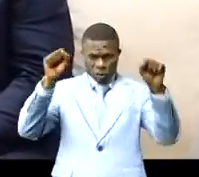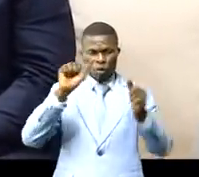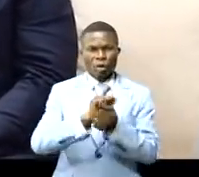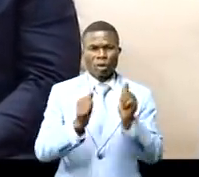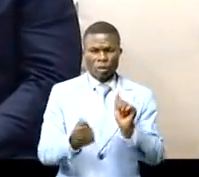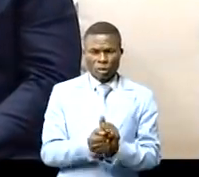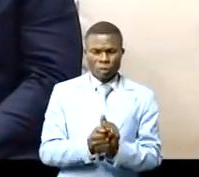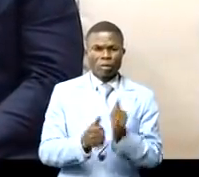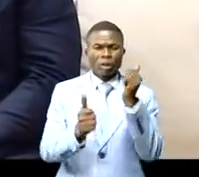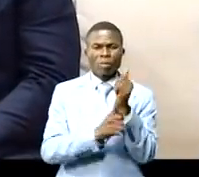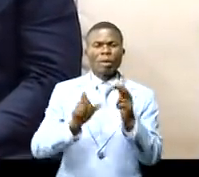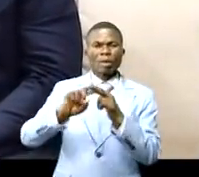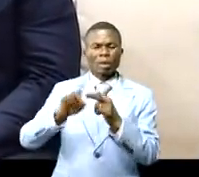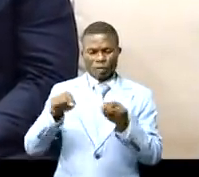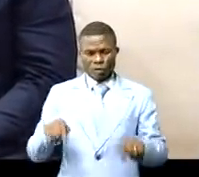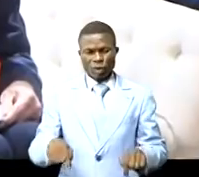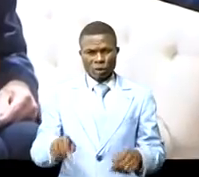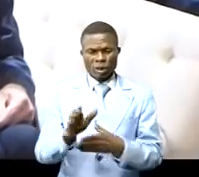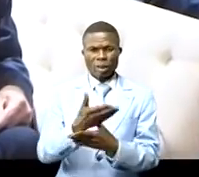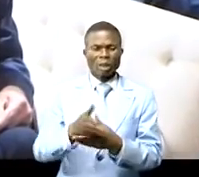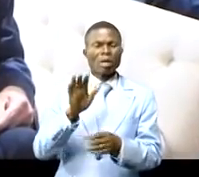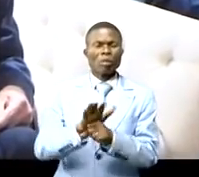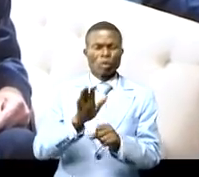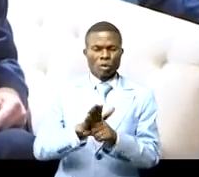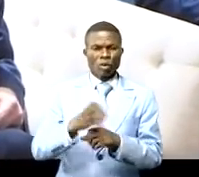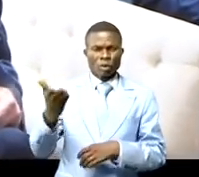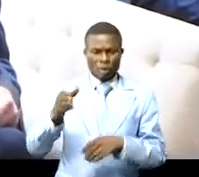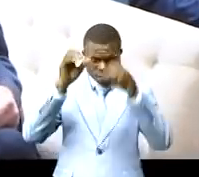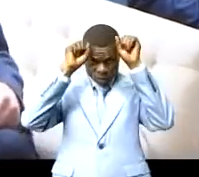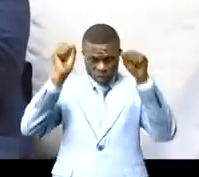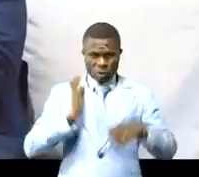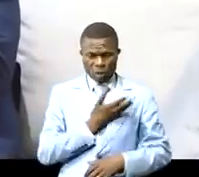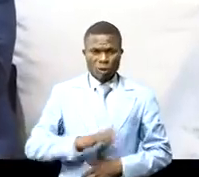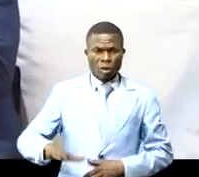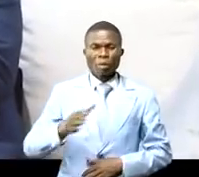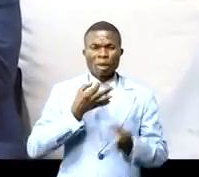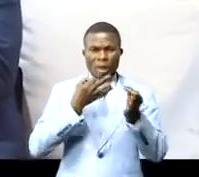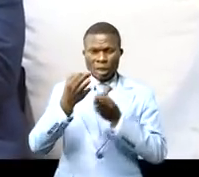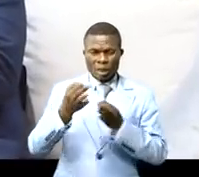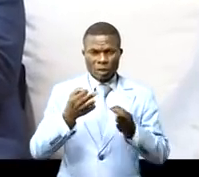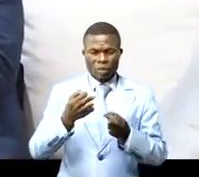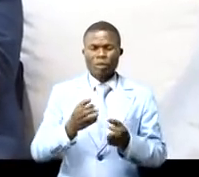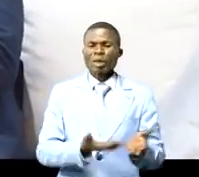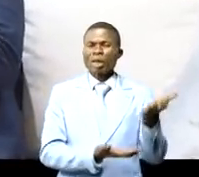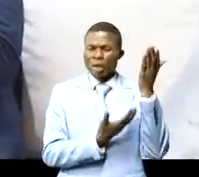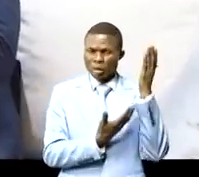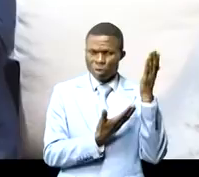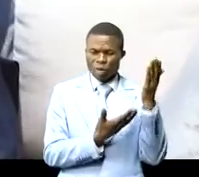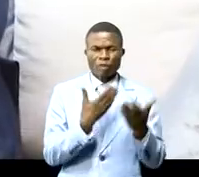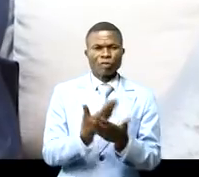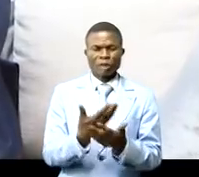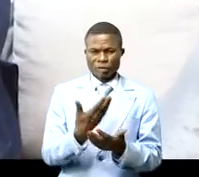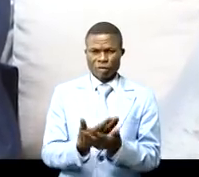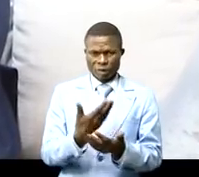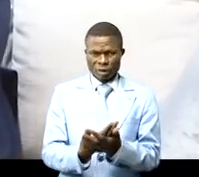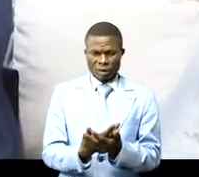situation des déplacés internes en très grand nombre. Le président de la République s'est exprimé sur la nécessité urgente